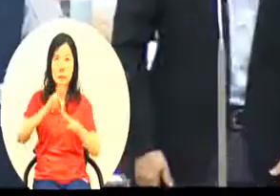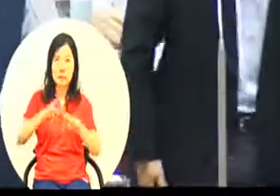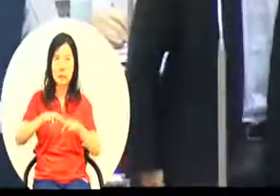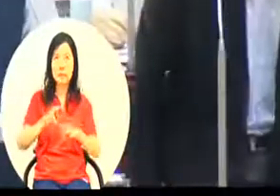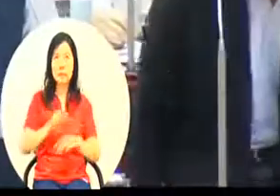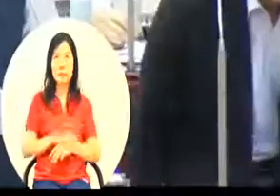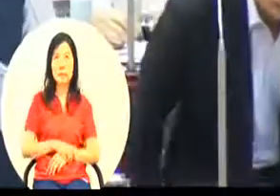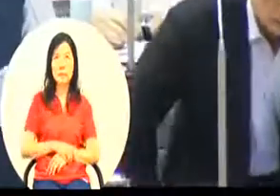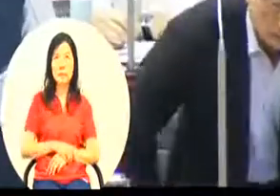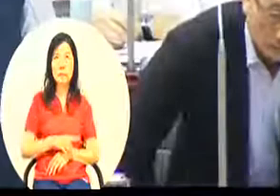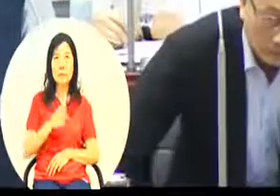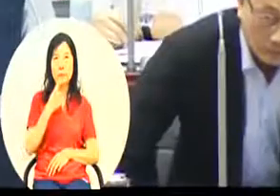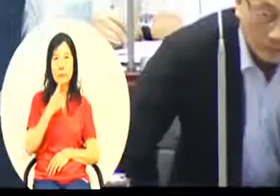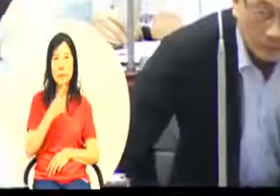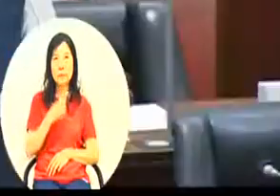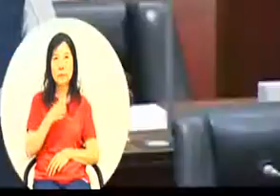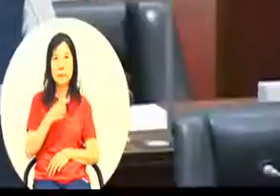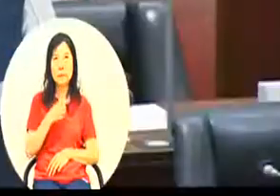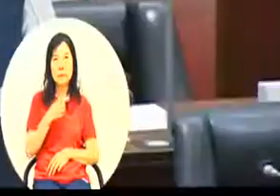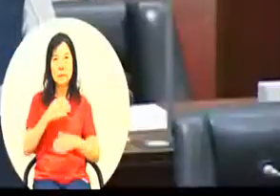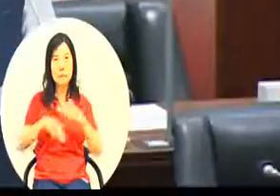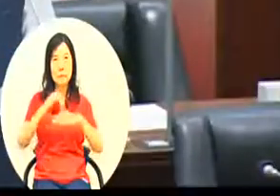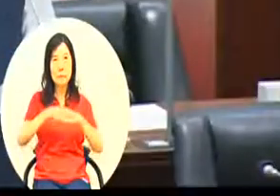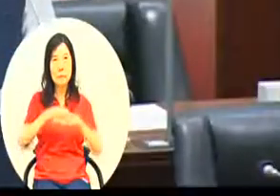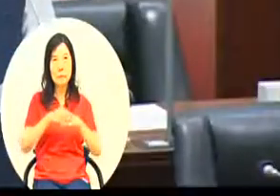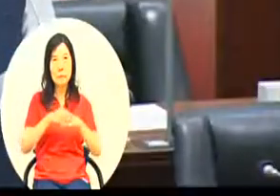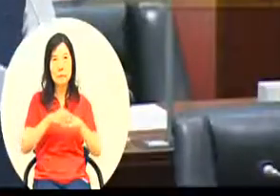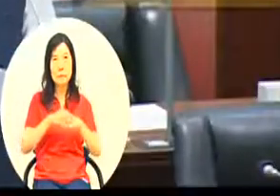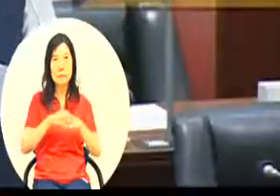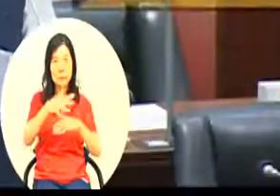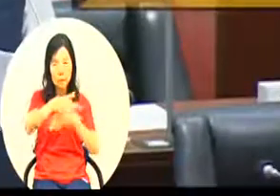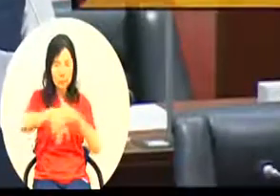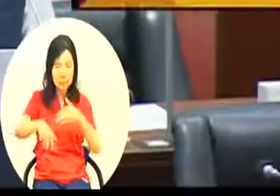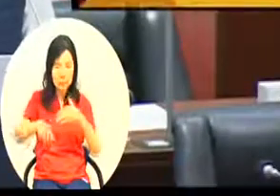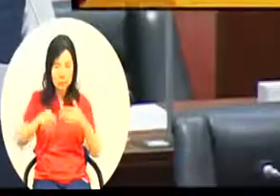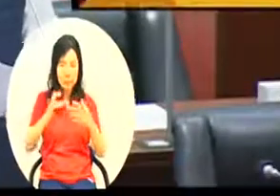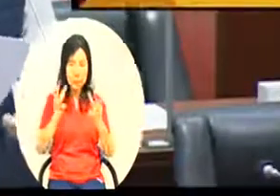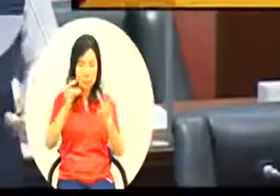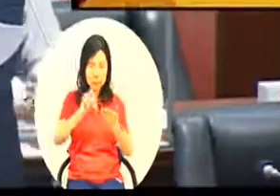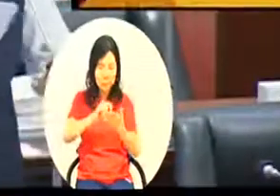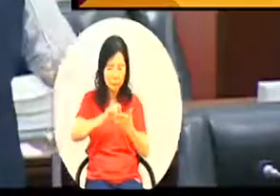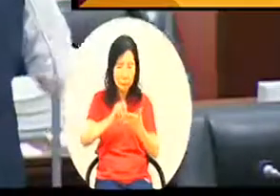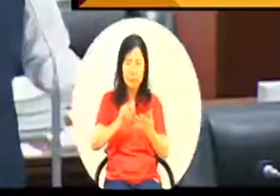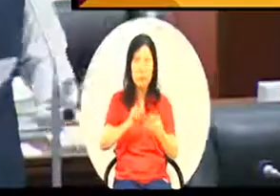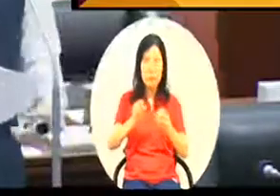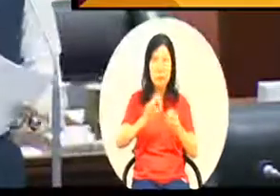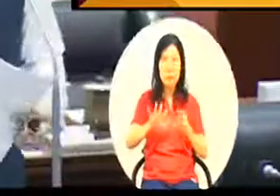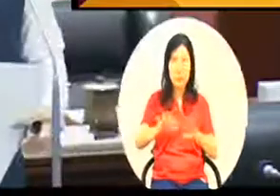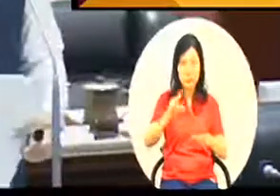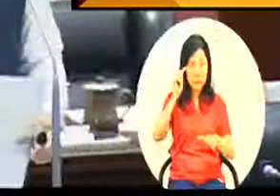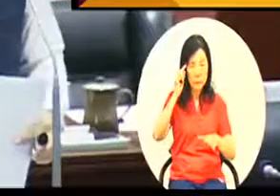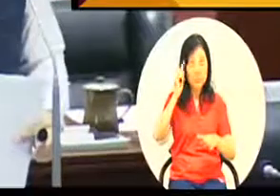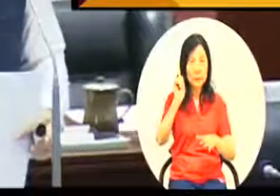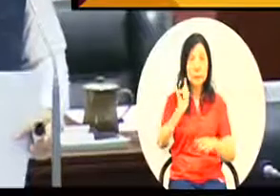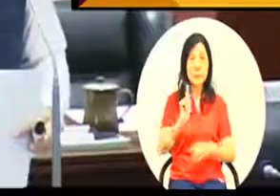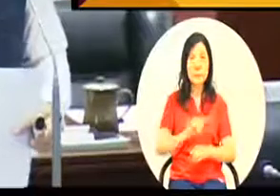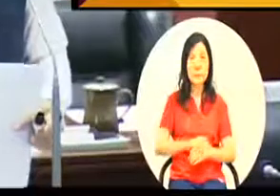请坐。我还没看到完整的这个组织的草案，但是我现在能够先想到的是说，